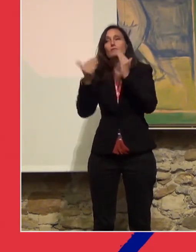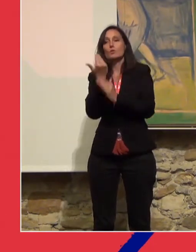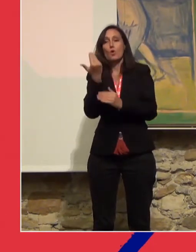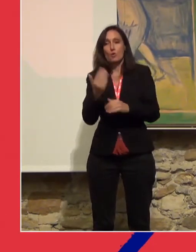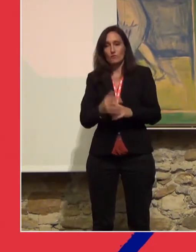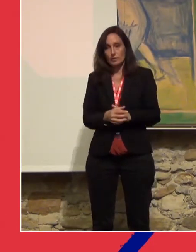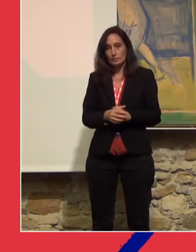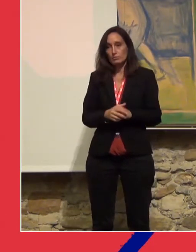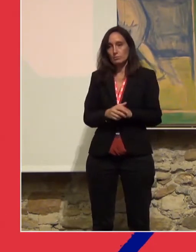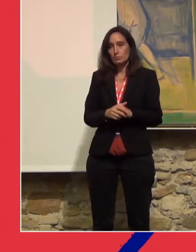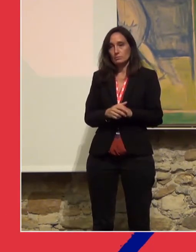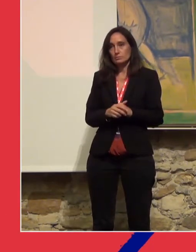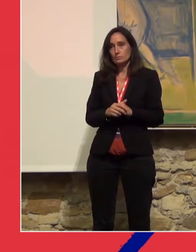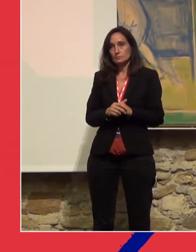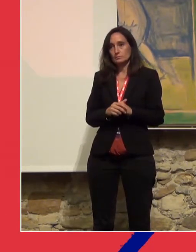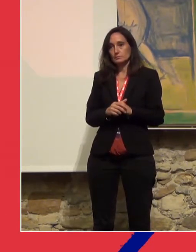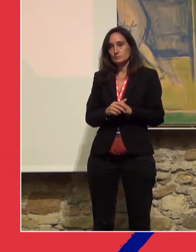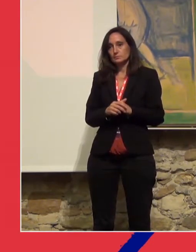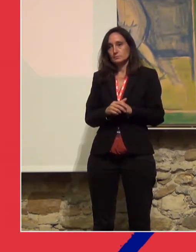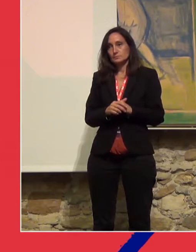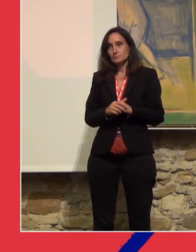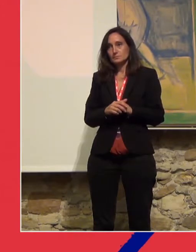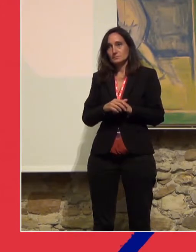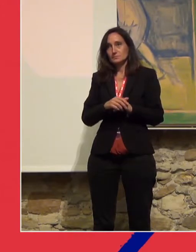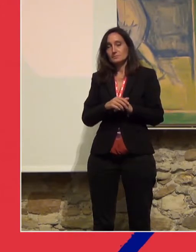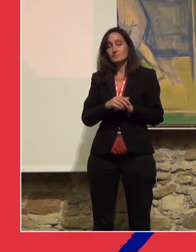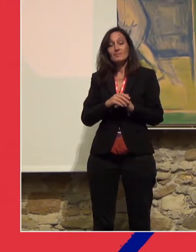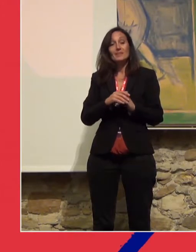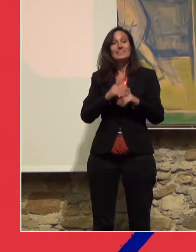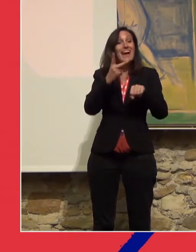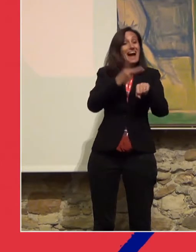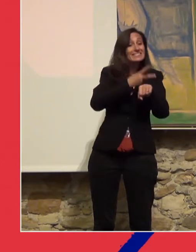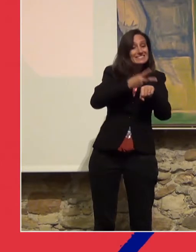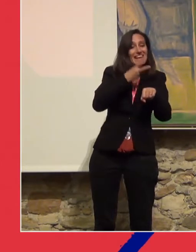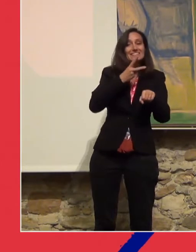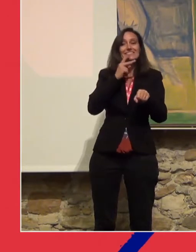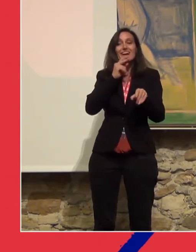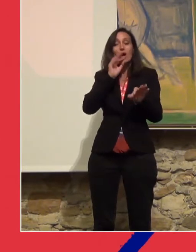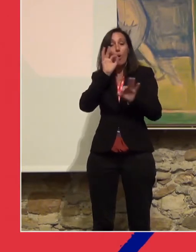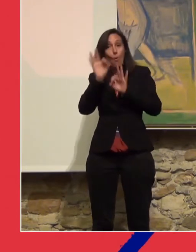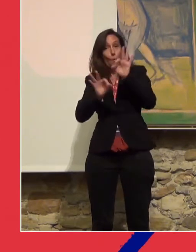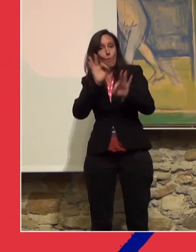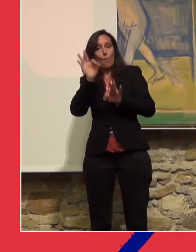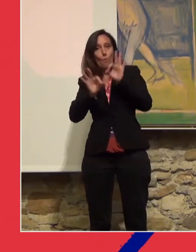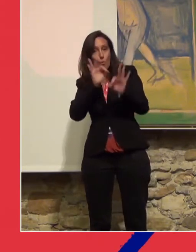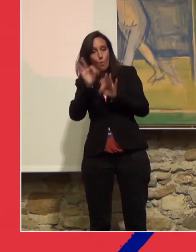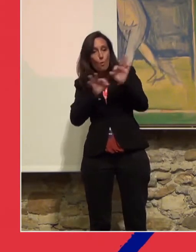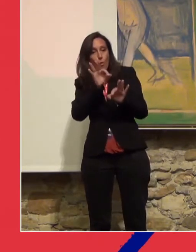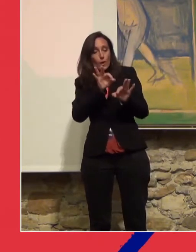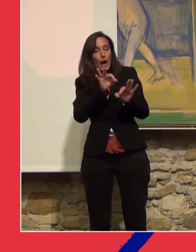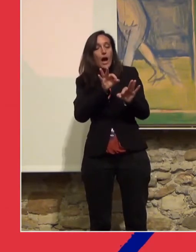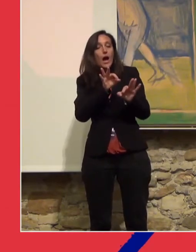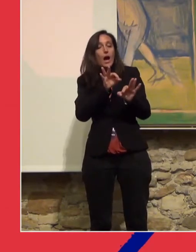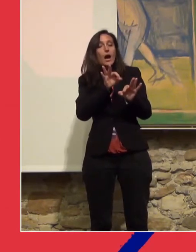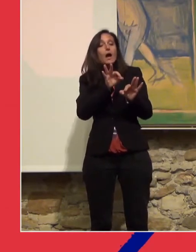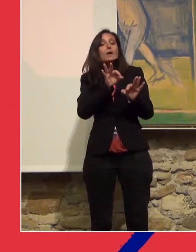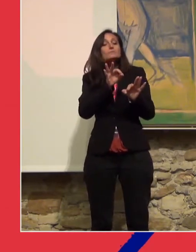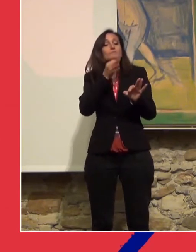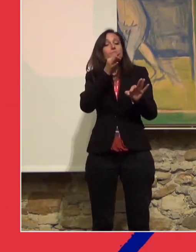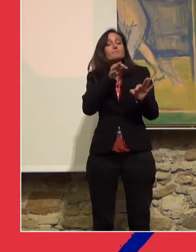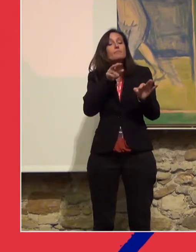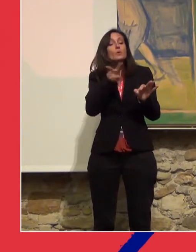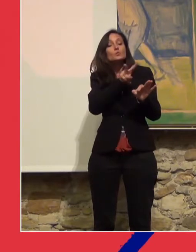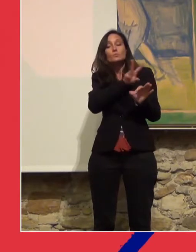L'assistenza e la cura descrivono il lavoro di chi svolge un compito terapeutico per rispondere al